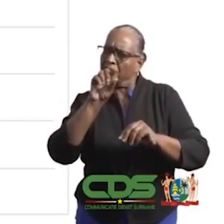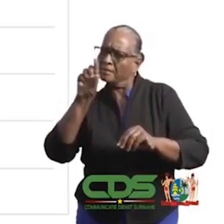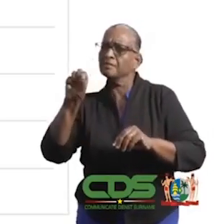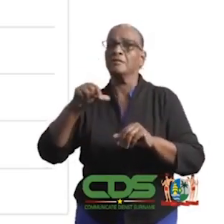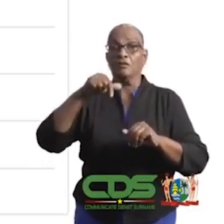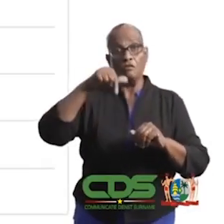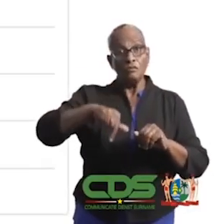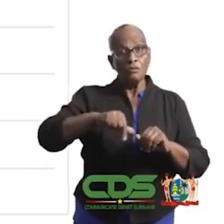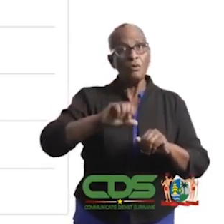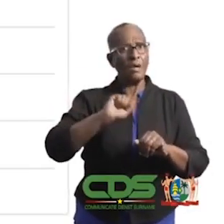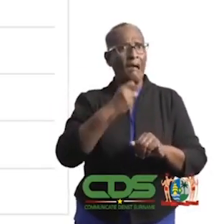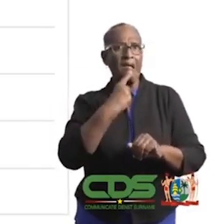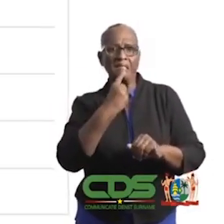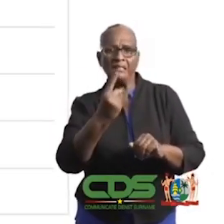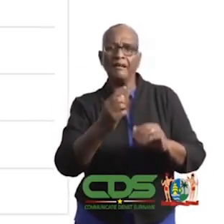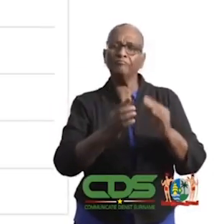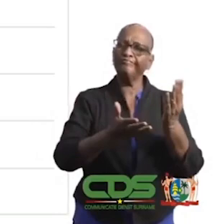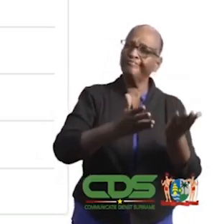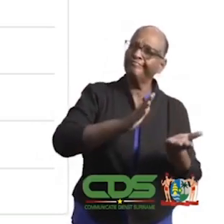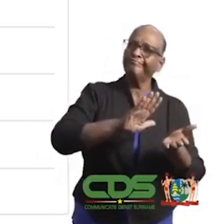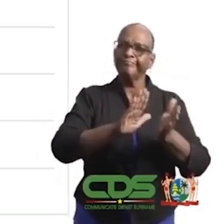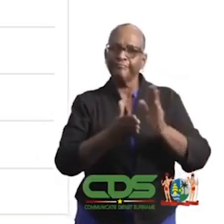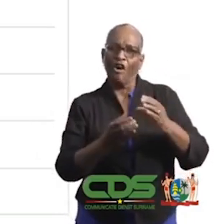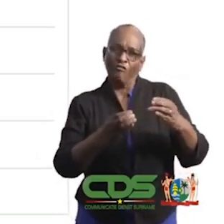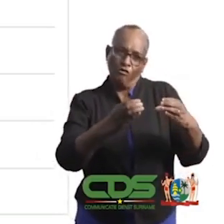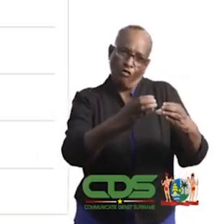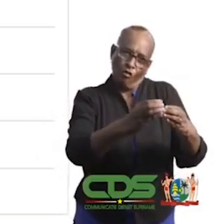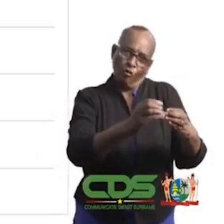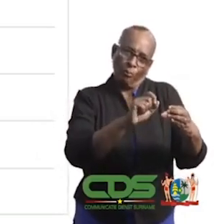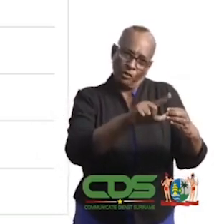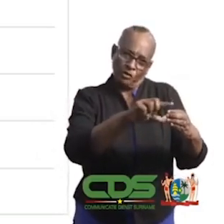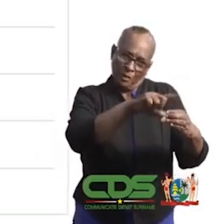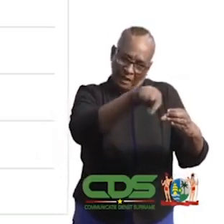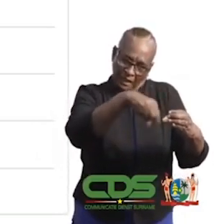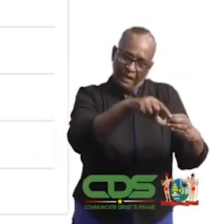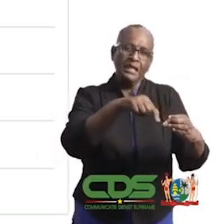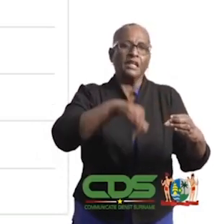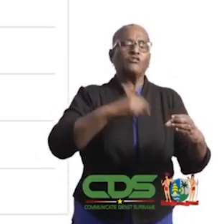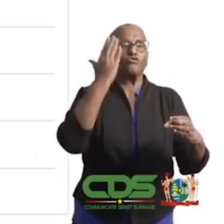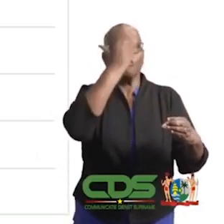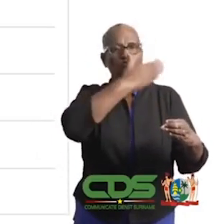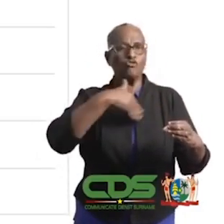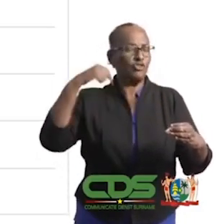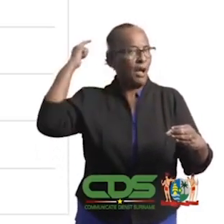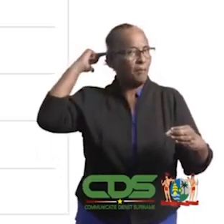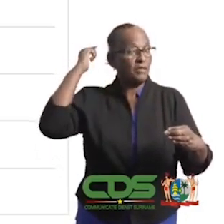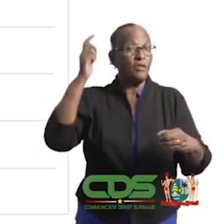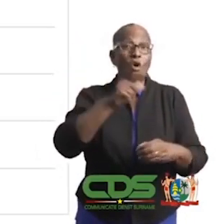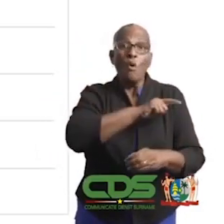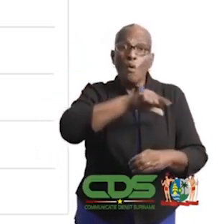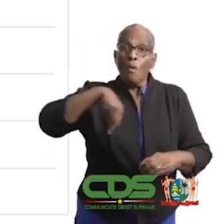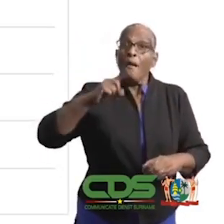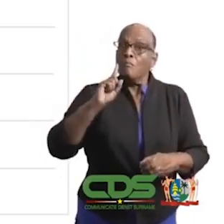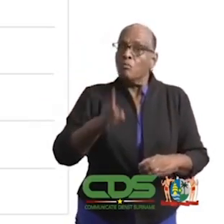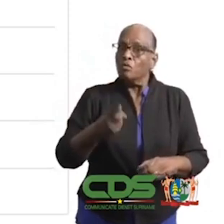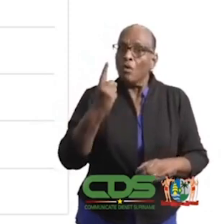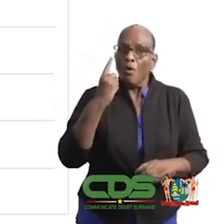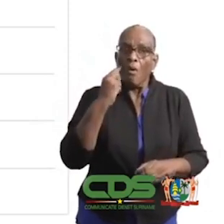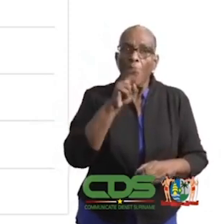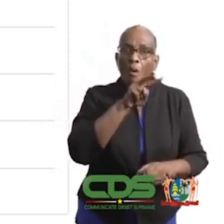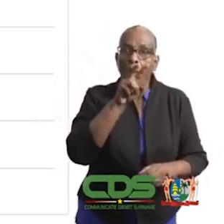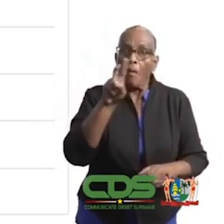kunnen nu spreken van sporadische, oftewel clusterbesmettingen in Suriname. Wij moeten dus alert